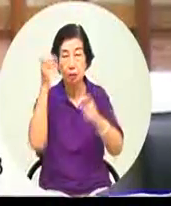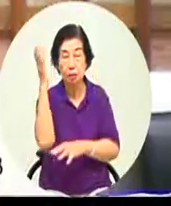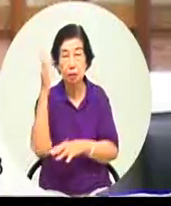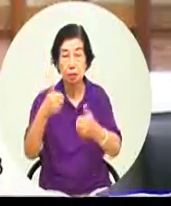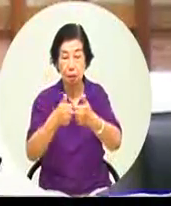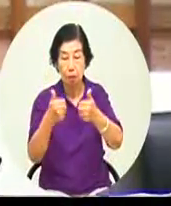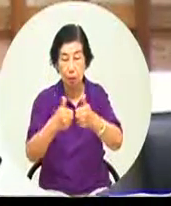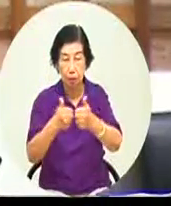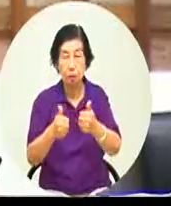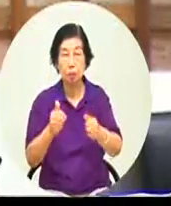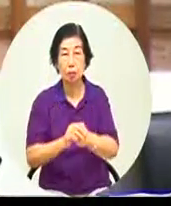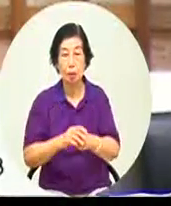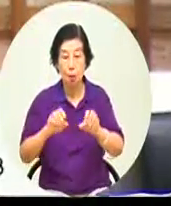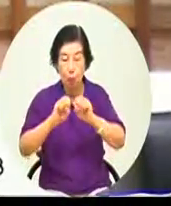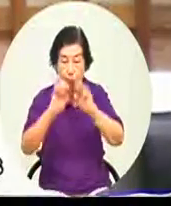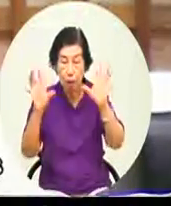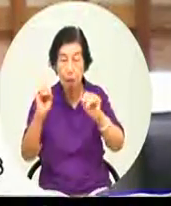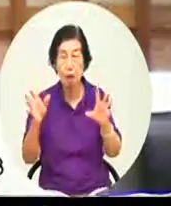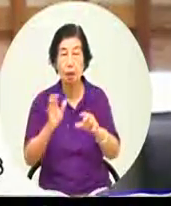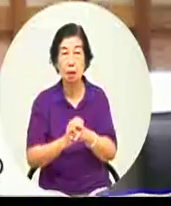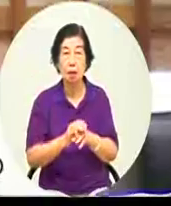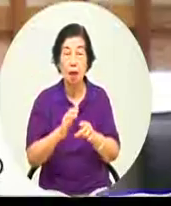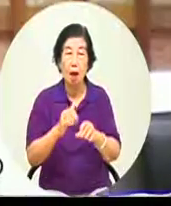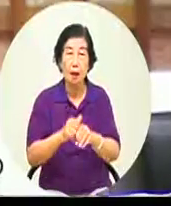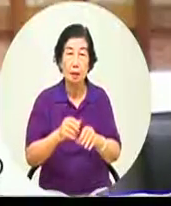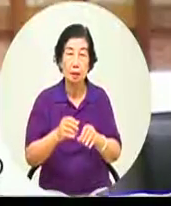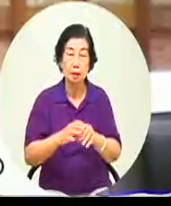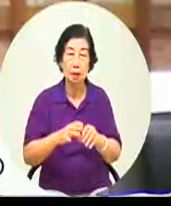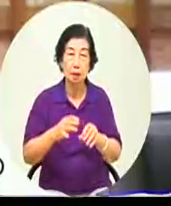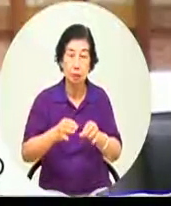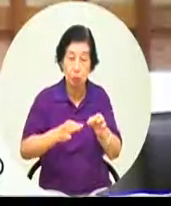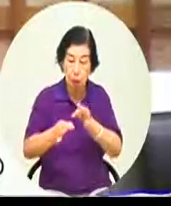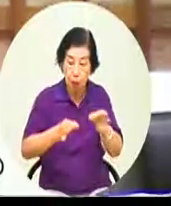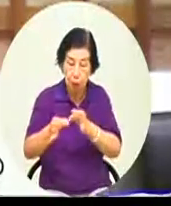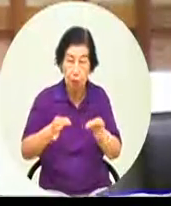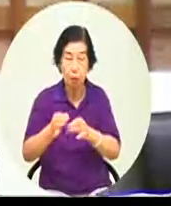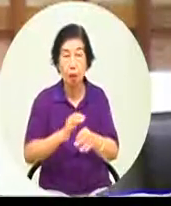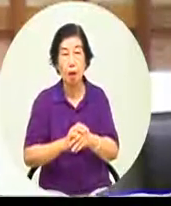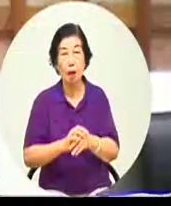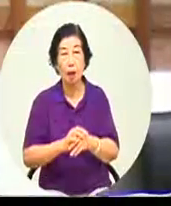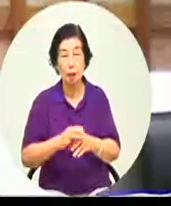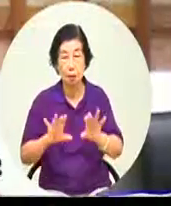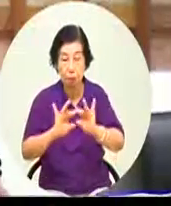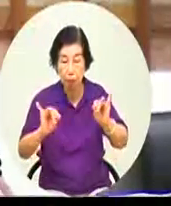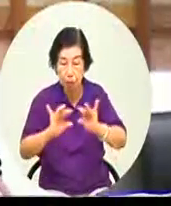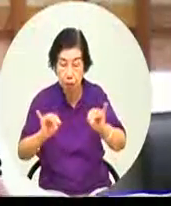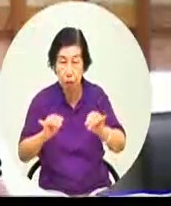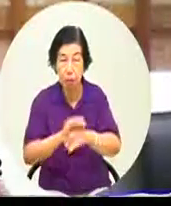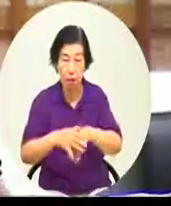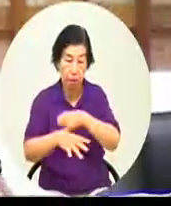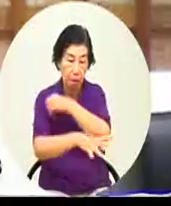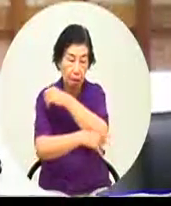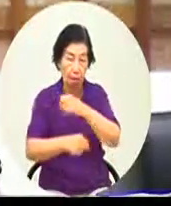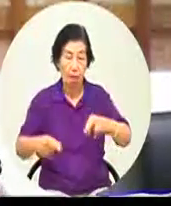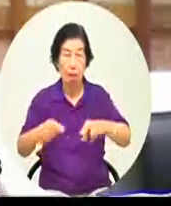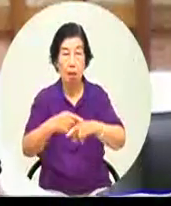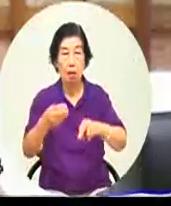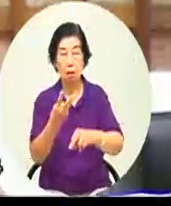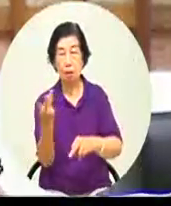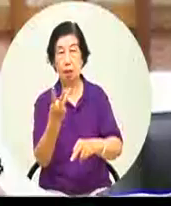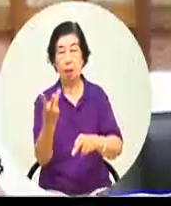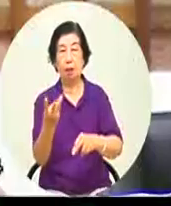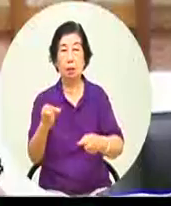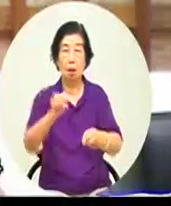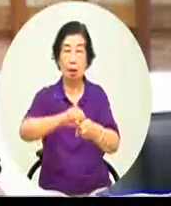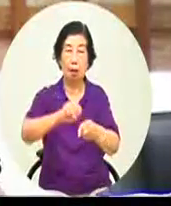个对于广告跟营运跟土开基金这三大项的加总起来，我们一直在质疑，在